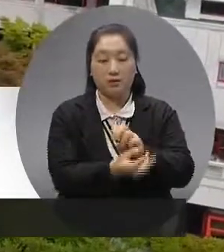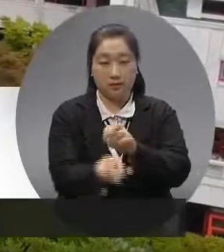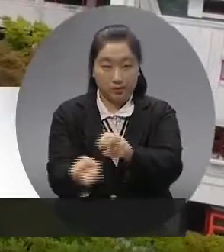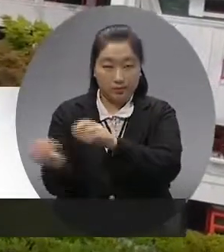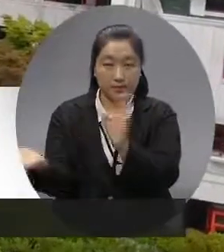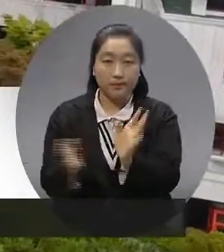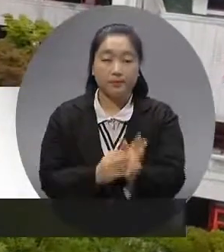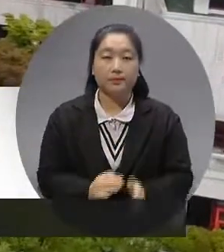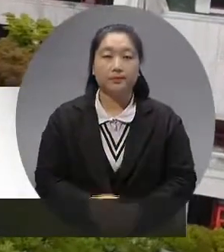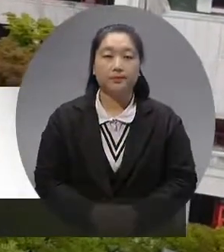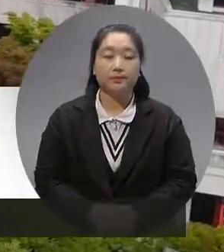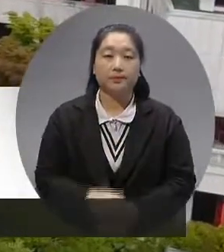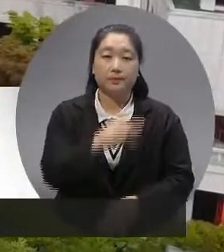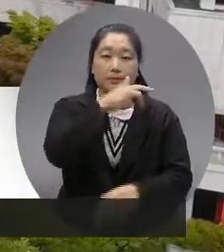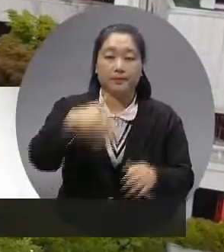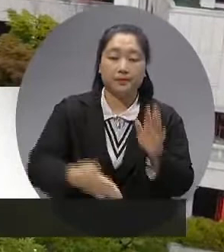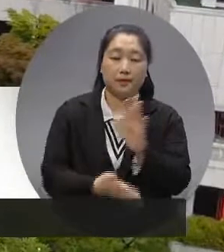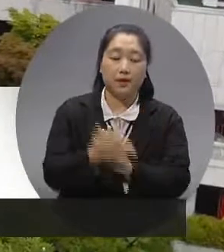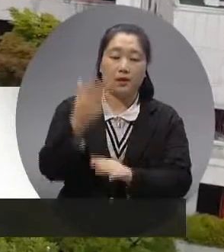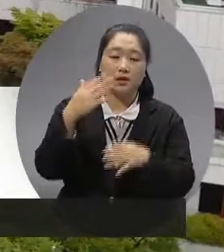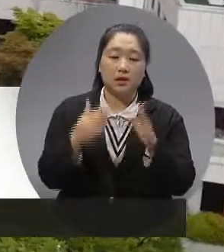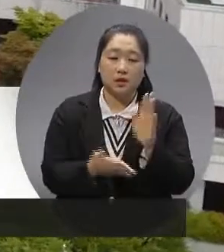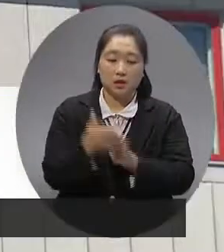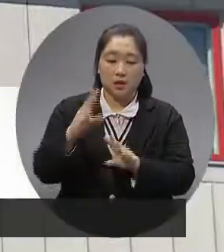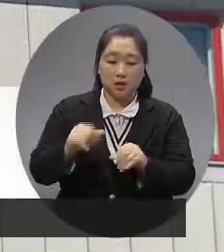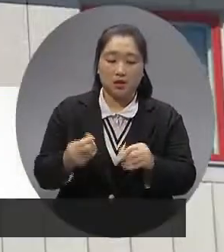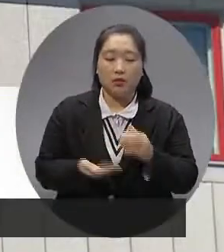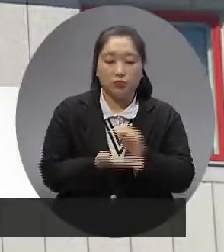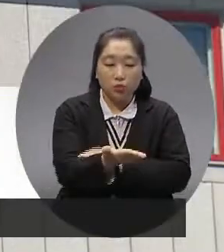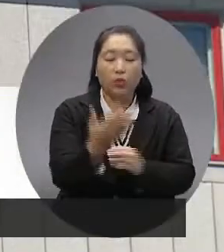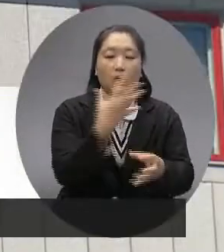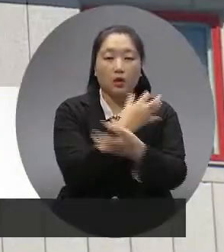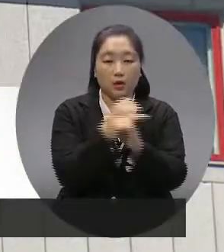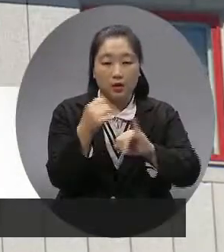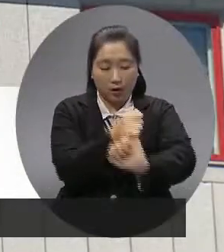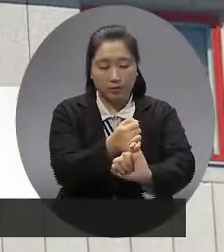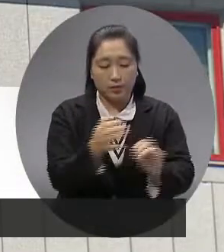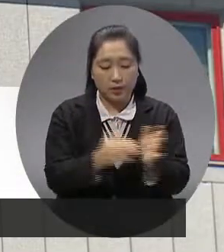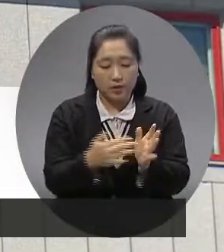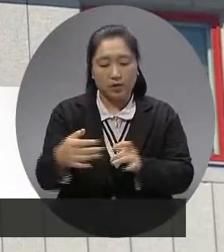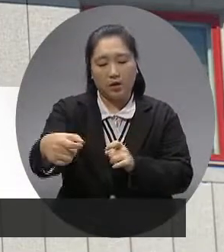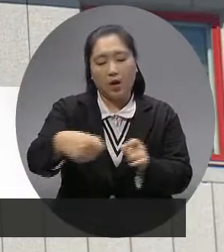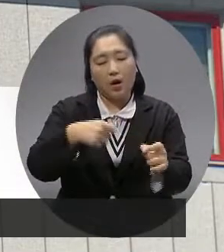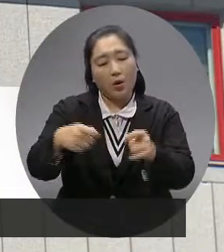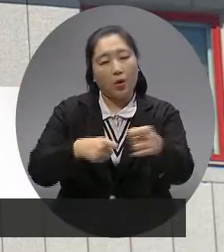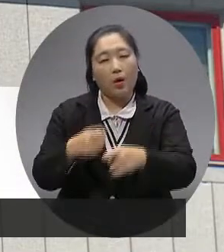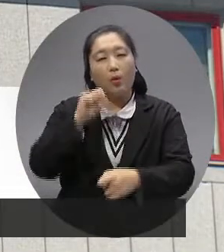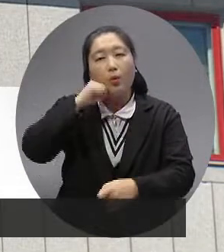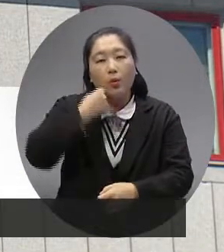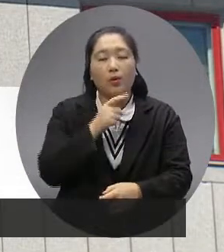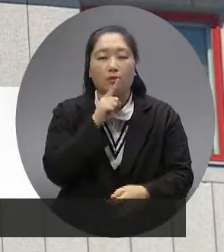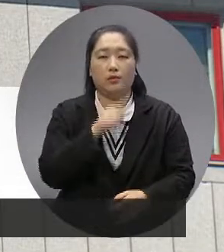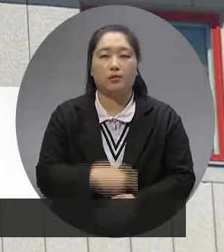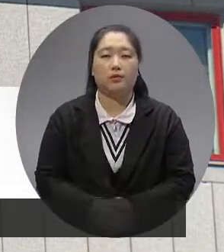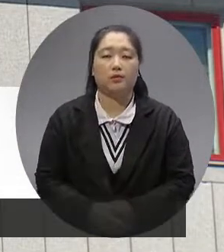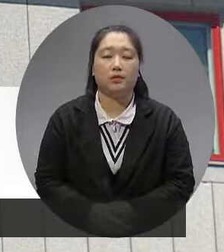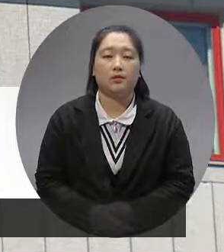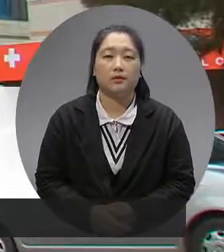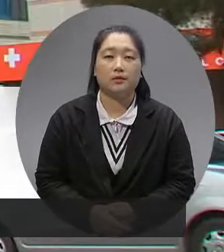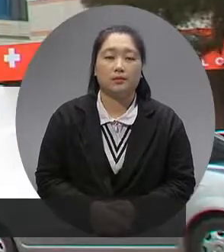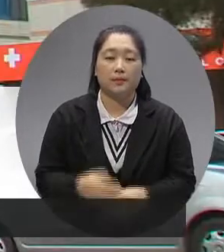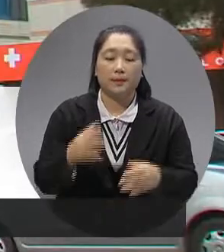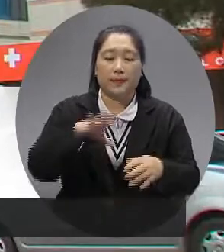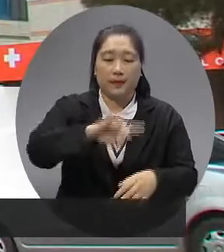통보했습니다. 제천시는 시유지 제공 등을 약속했으나 위치 등에서 한계를 극복하지 못했습니다.